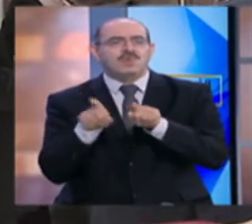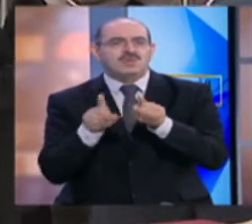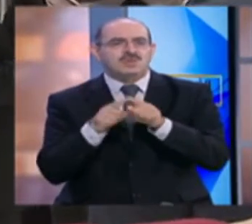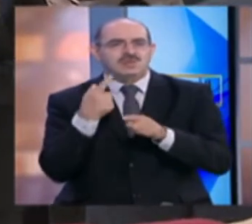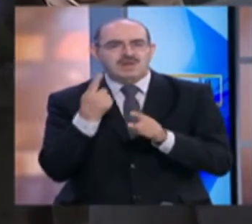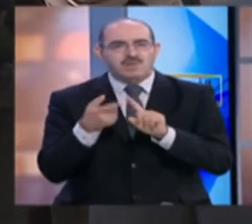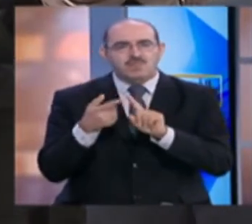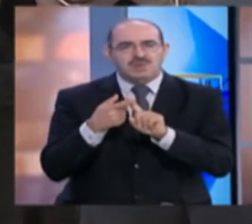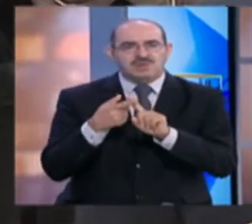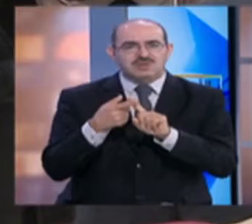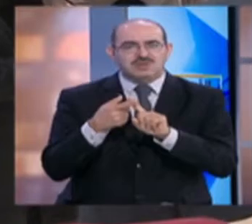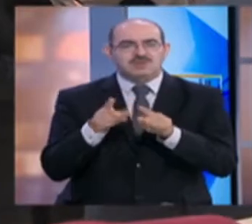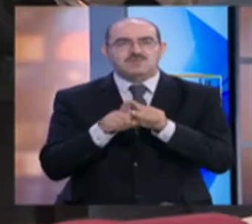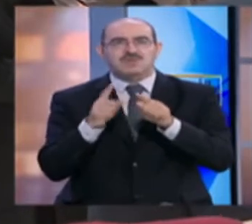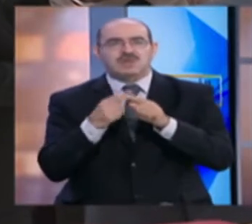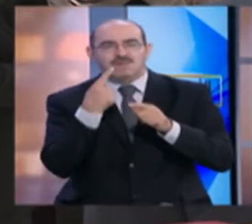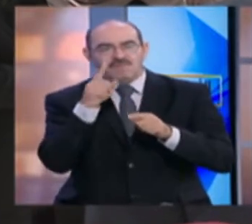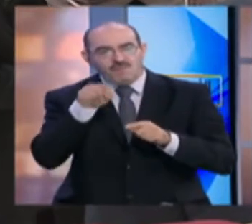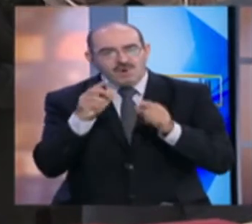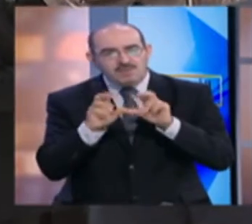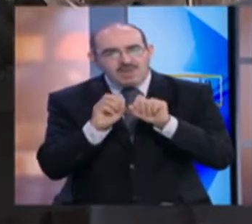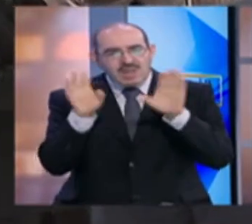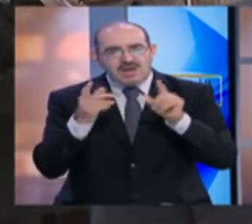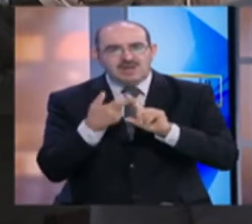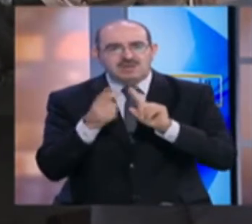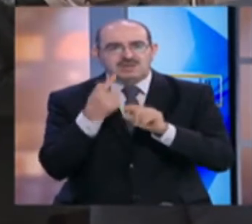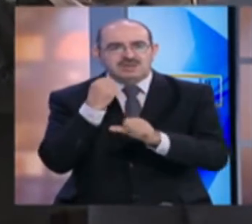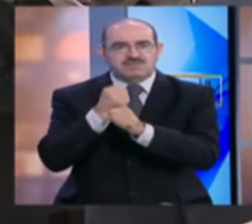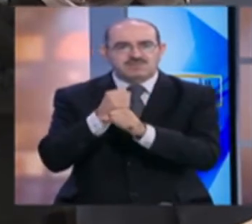ربما توضيحها وتفسيرها